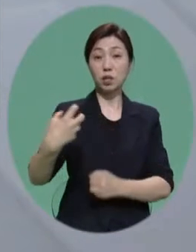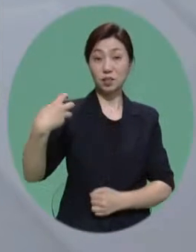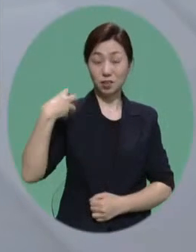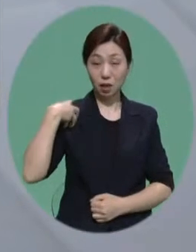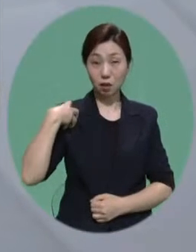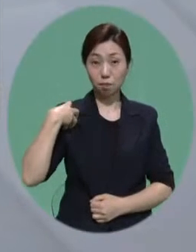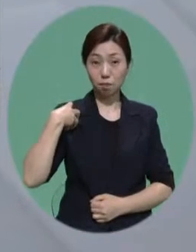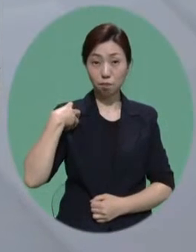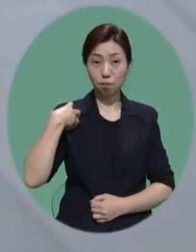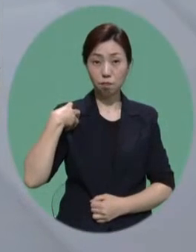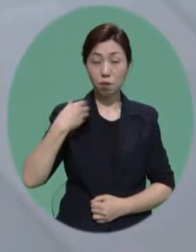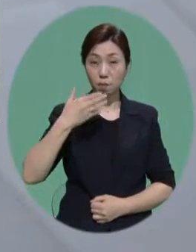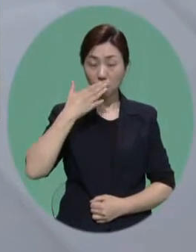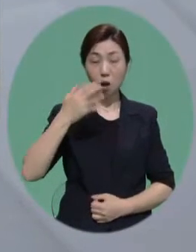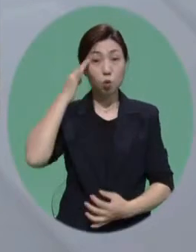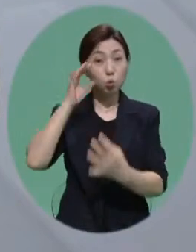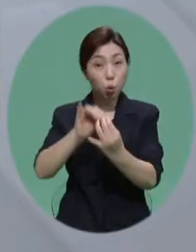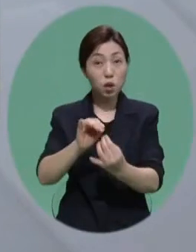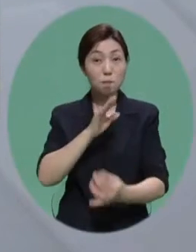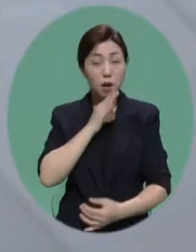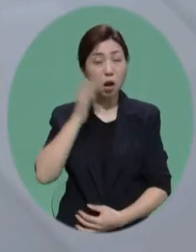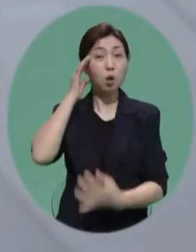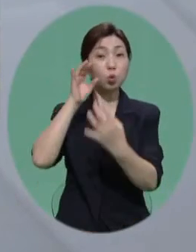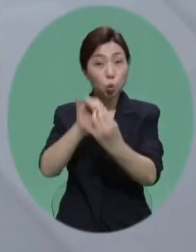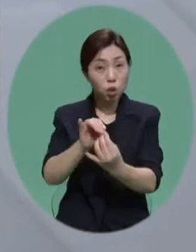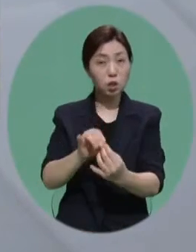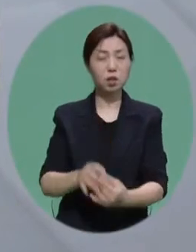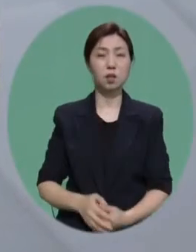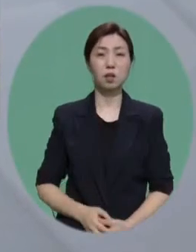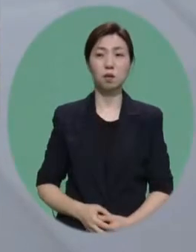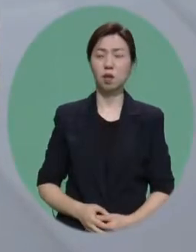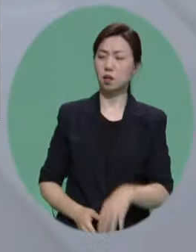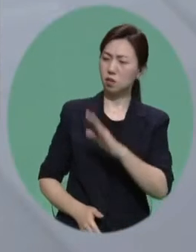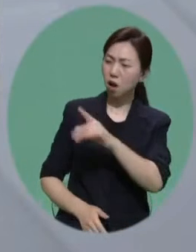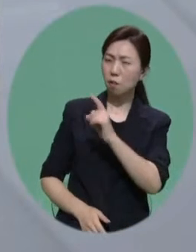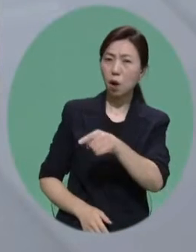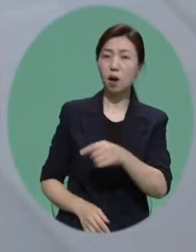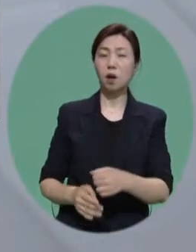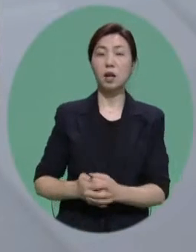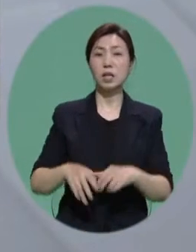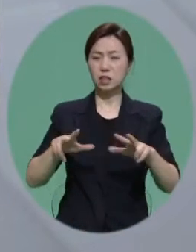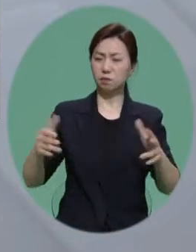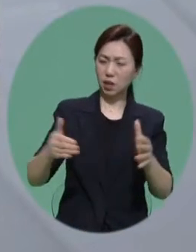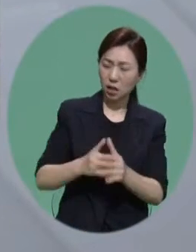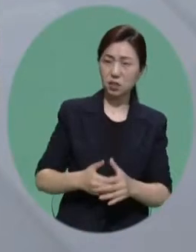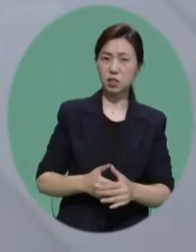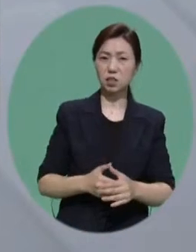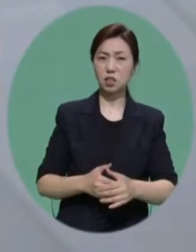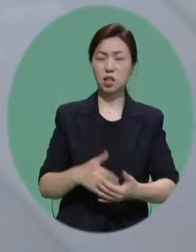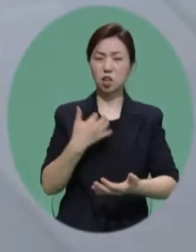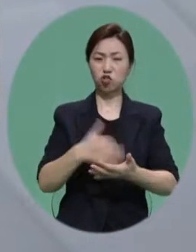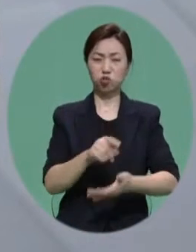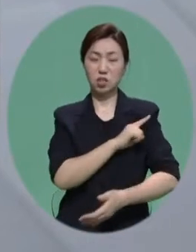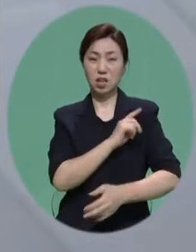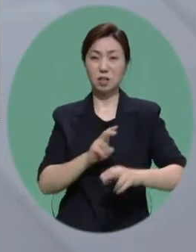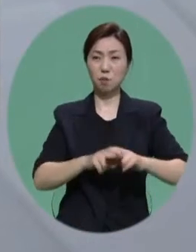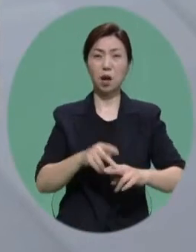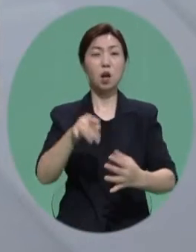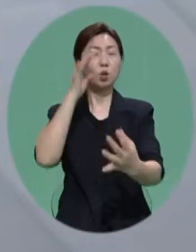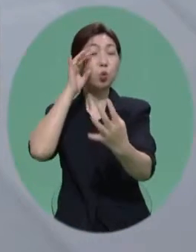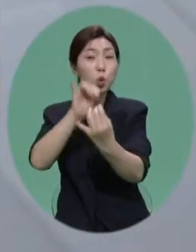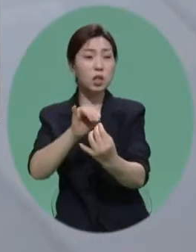이거 보세요 동의하십니까 이거 보세요 동의하십니까 으 지금까지 동의하십니까 사람으로서 수사도 다